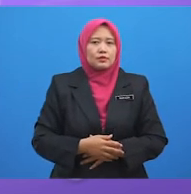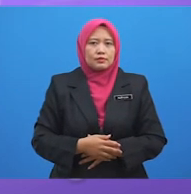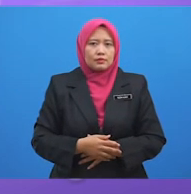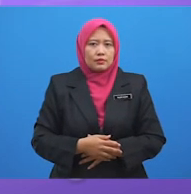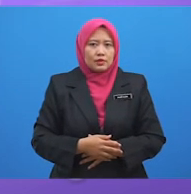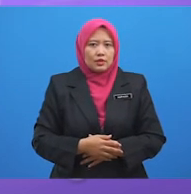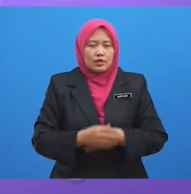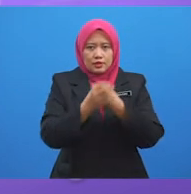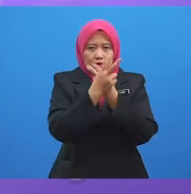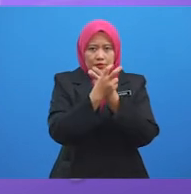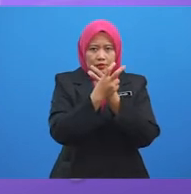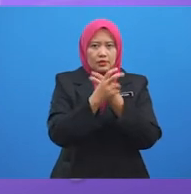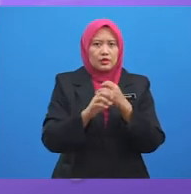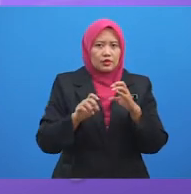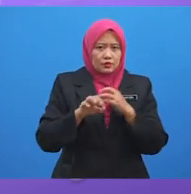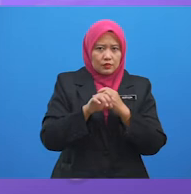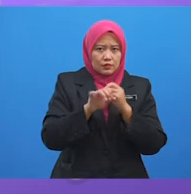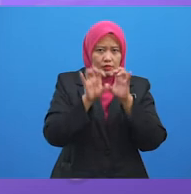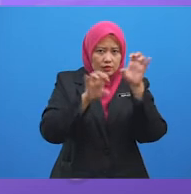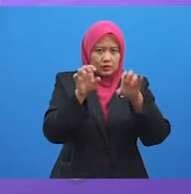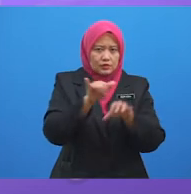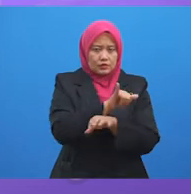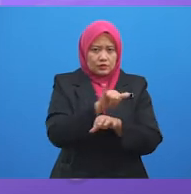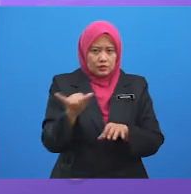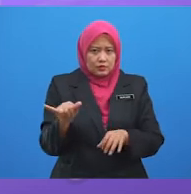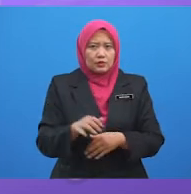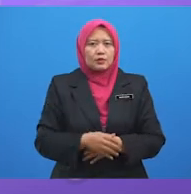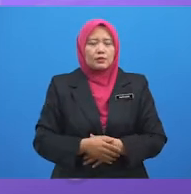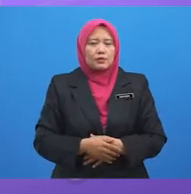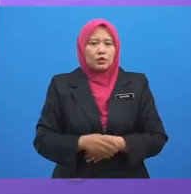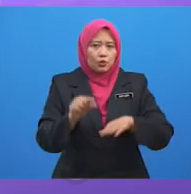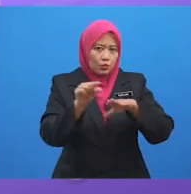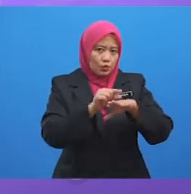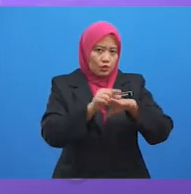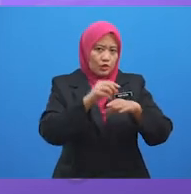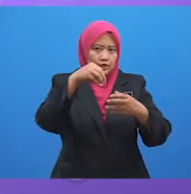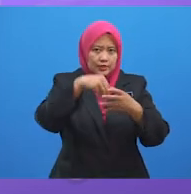Radioisotop digunakan dalam bidang perubatan,